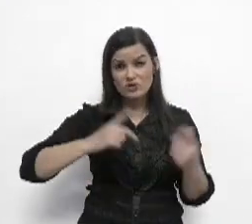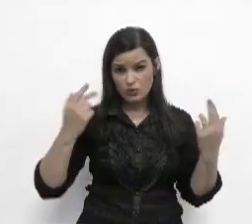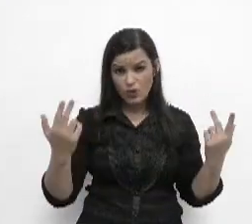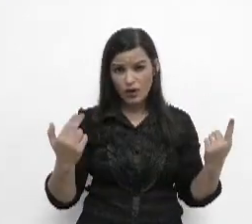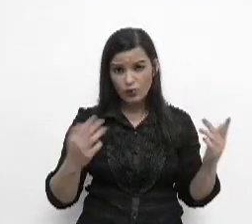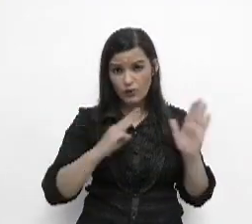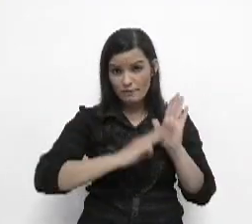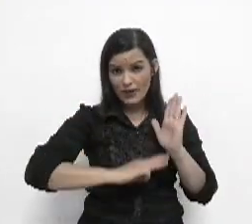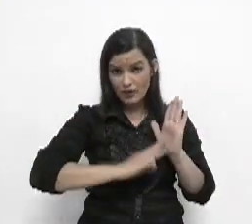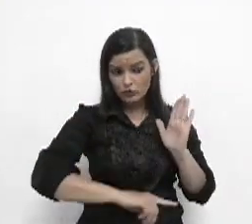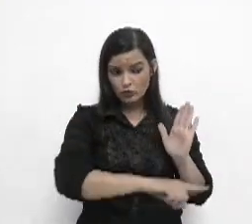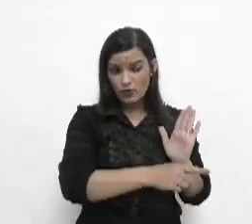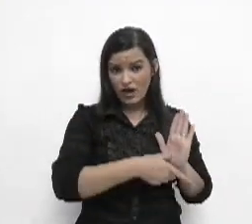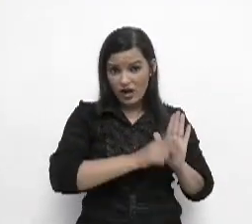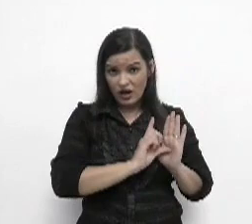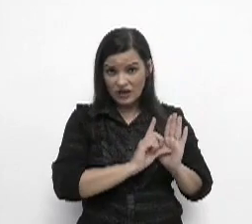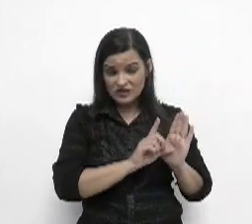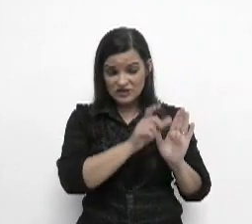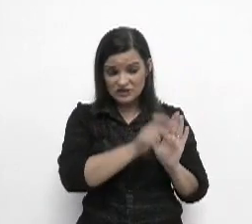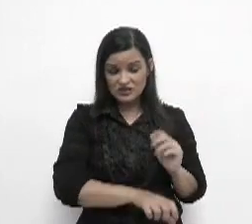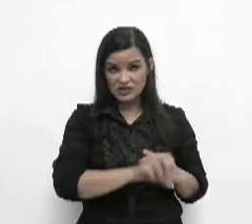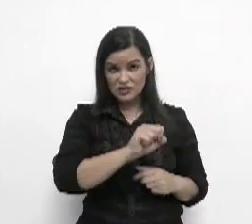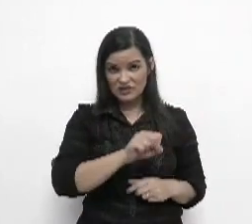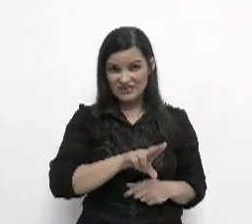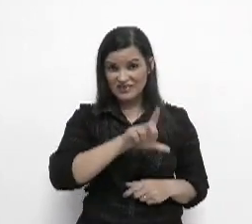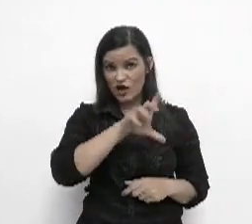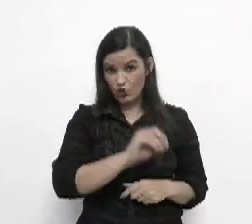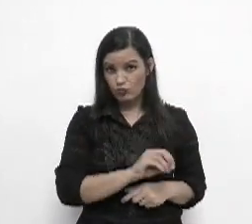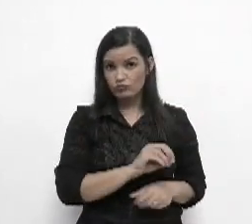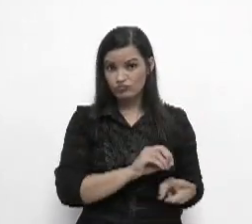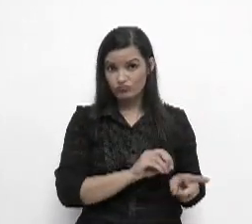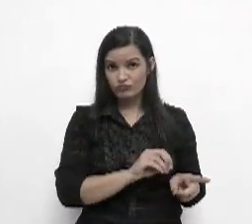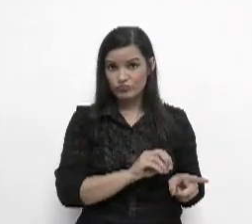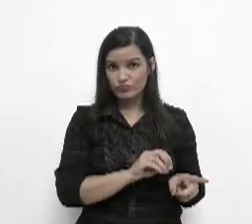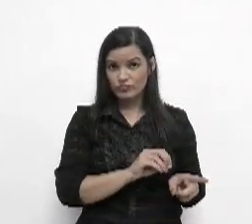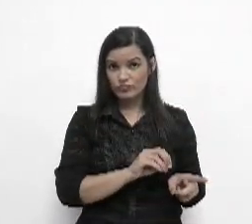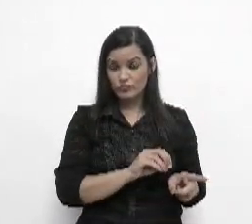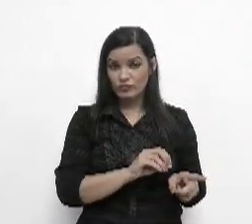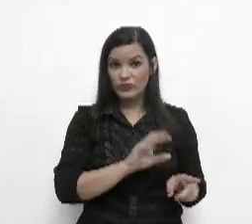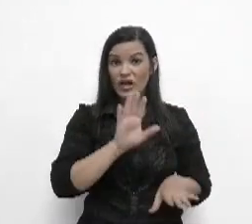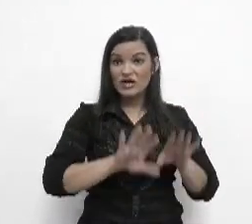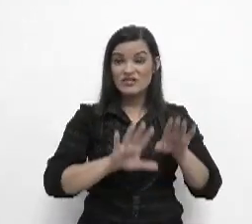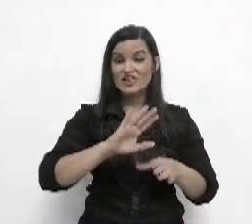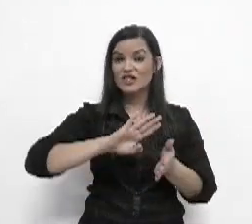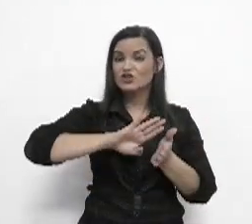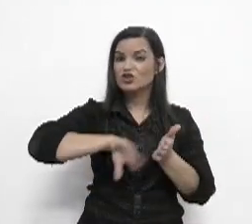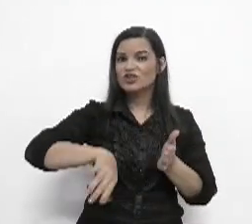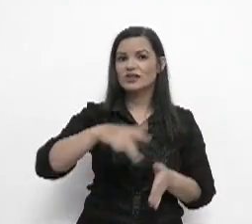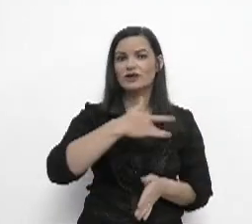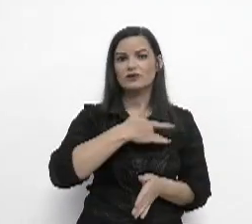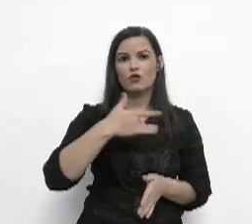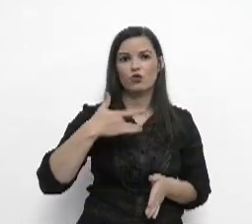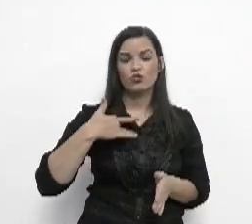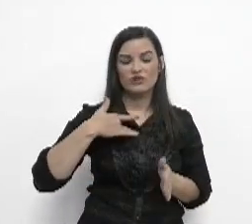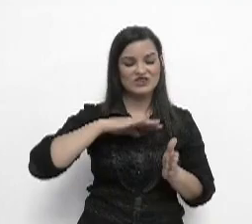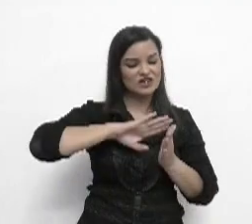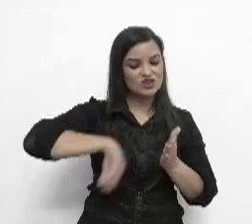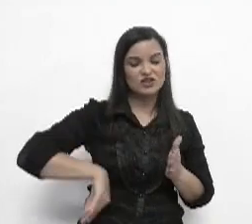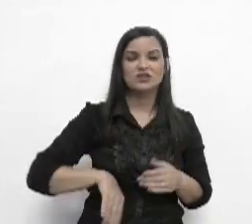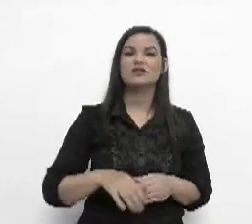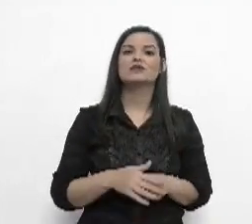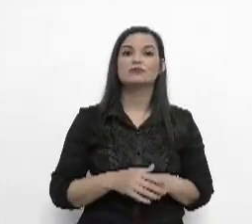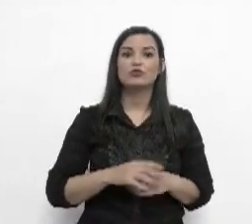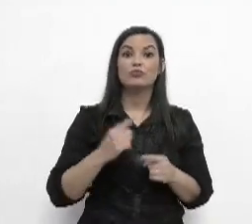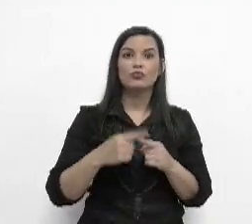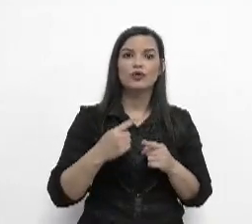하나님이 우리에게 건강을 잃게 만들어 하나님께 집중하게 만들기도 합니다. Há um momento que eles tiram-nos a saúde para que nós foquemos em Deus. 내가